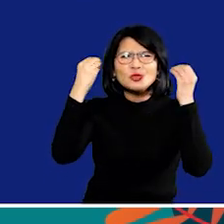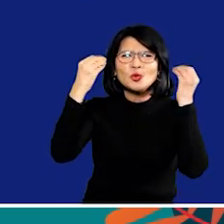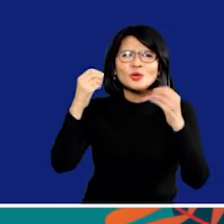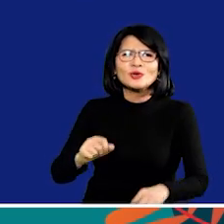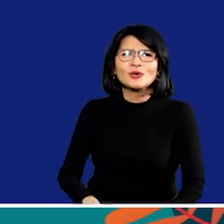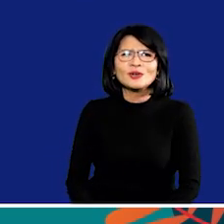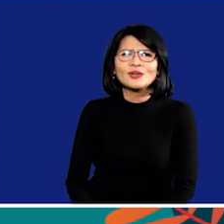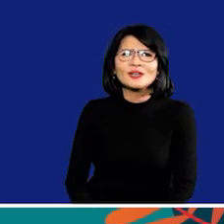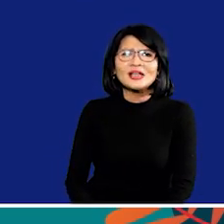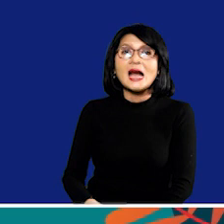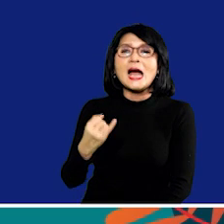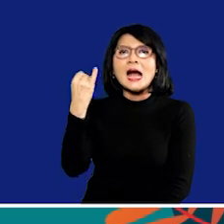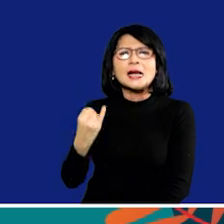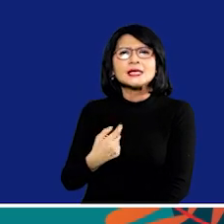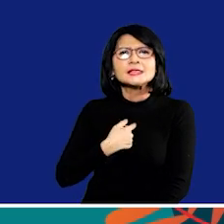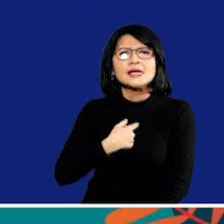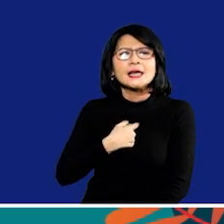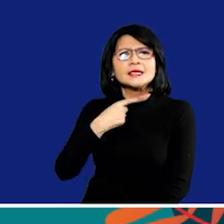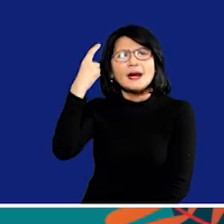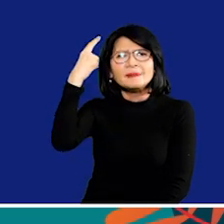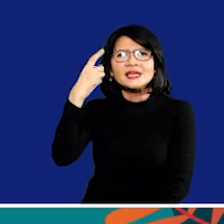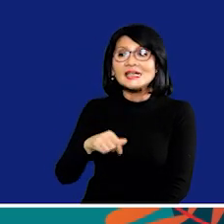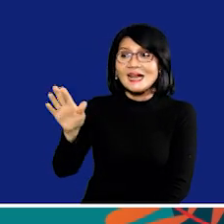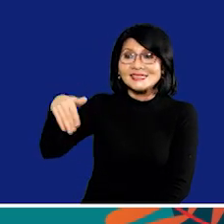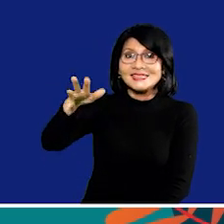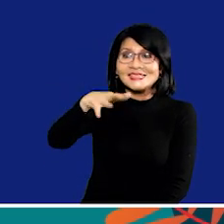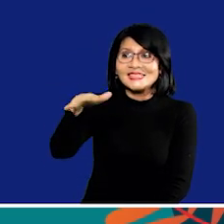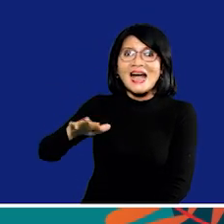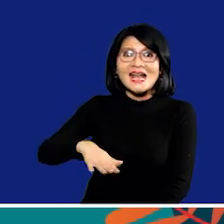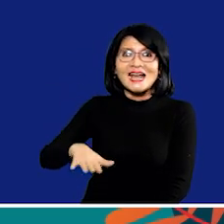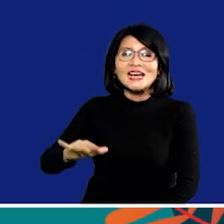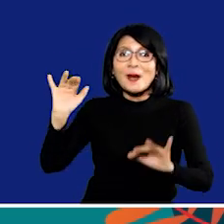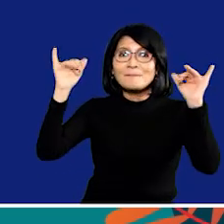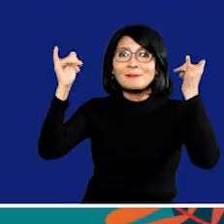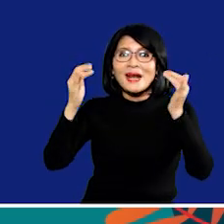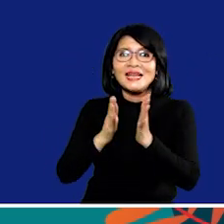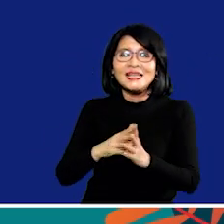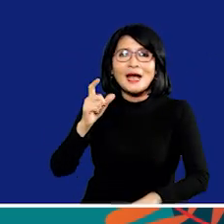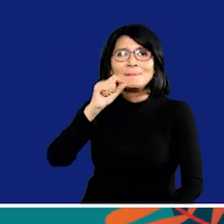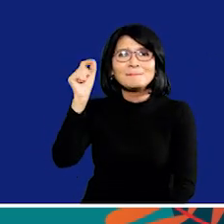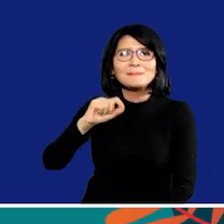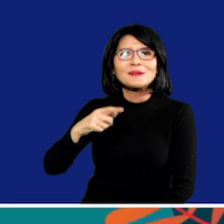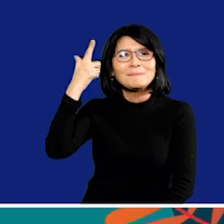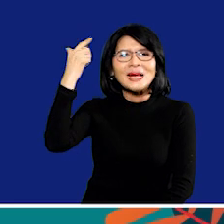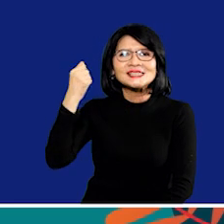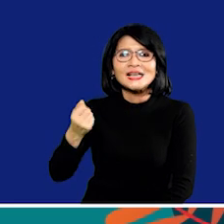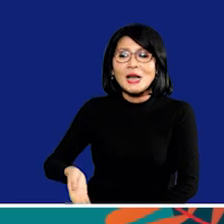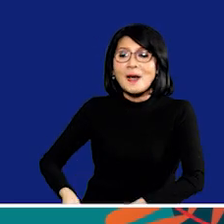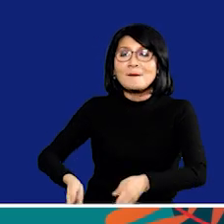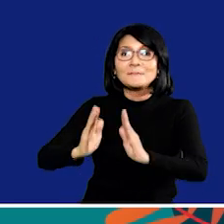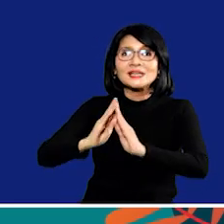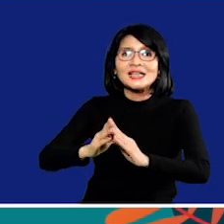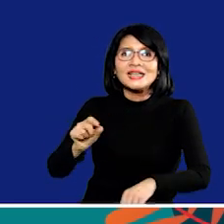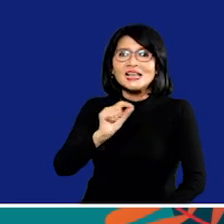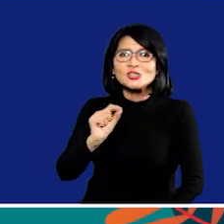lain sebagainya. Akhirnya dari situ, saya berinisiatif untuk mengajak mereka bermain sembari belajar. Salah satunya adalah dengan mendirikan